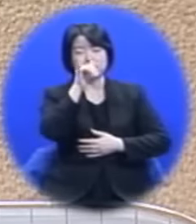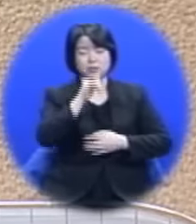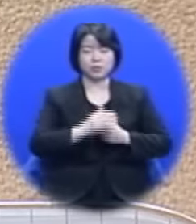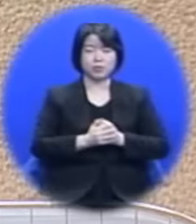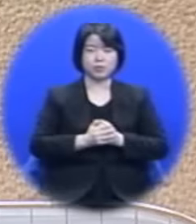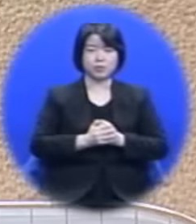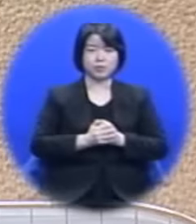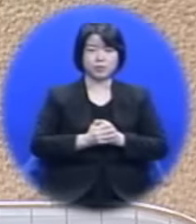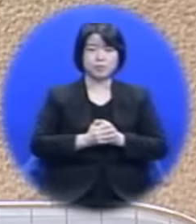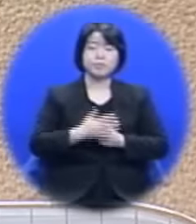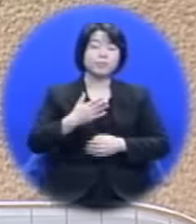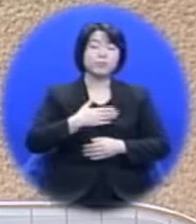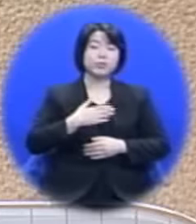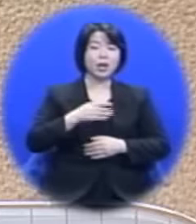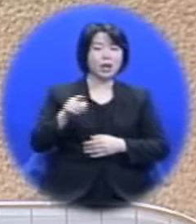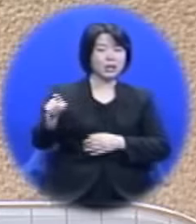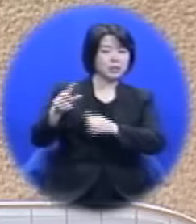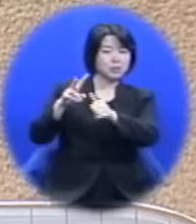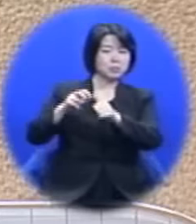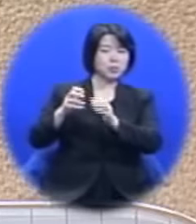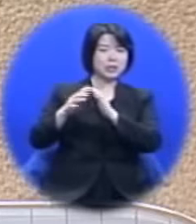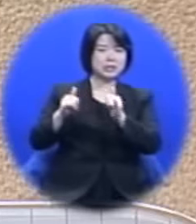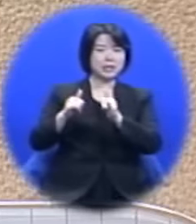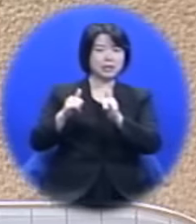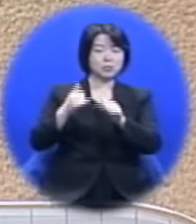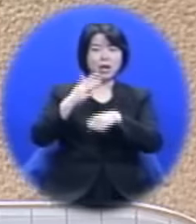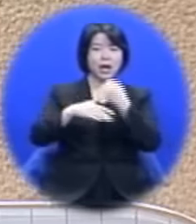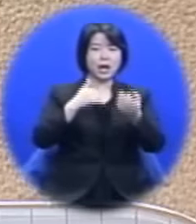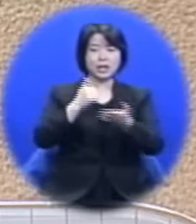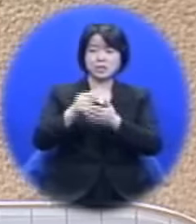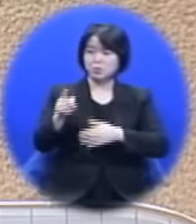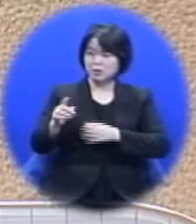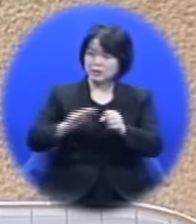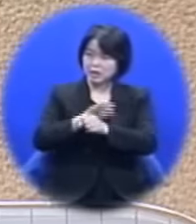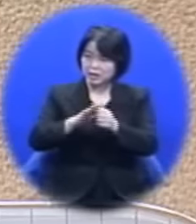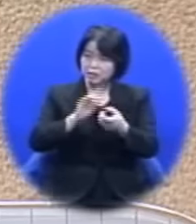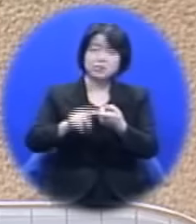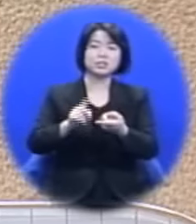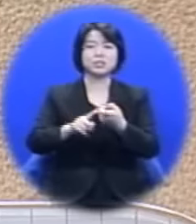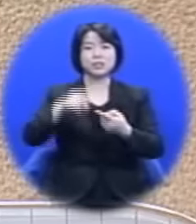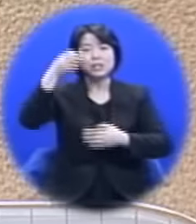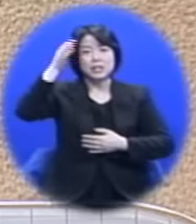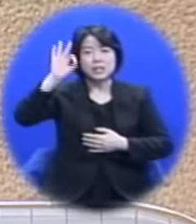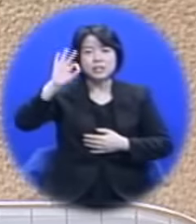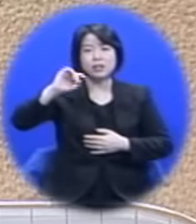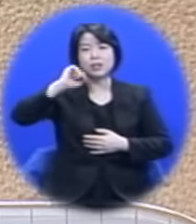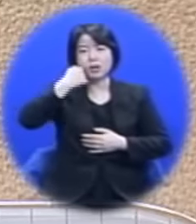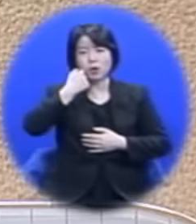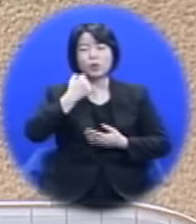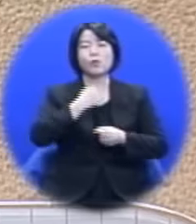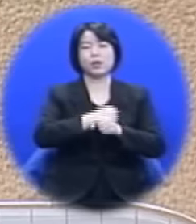희박해 내가 미워하는 그 사람을 하나님이 사랑하신다는 거 자체를 인정하기가